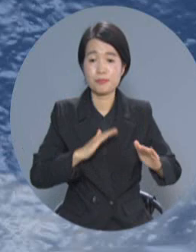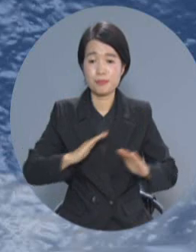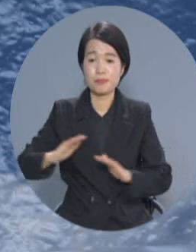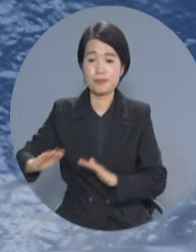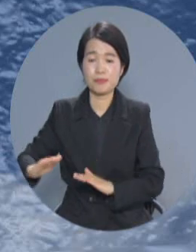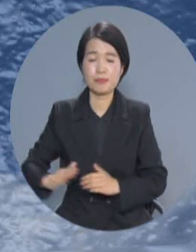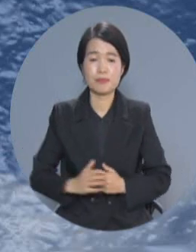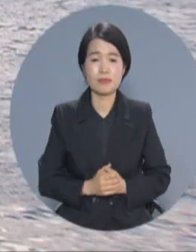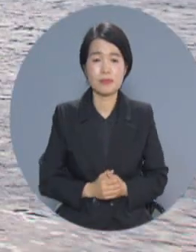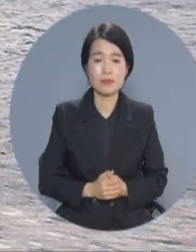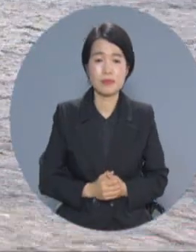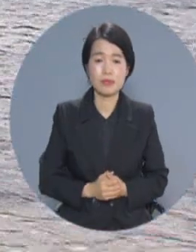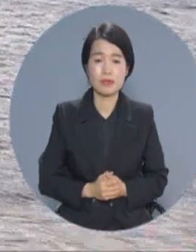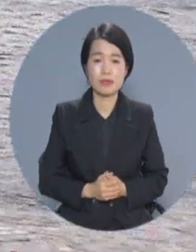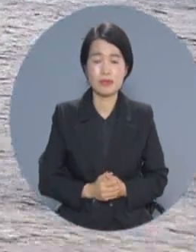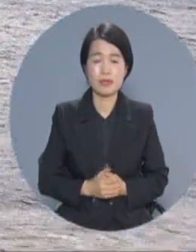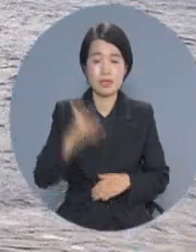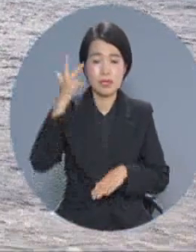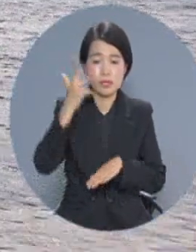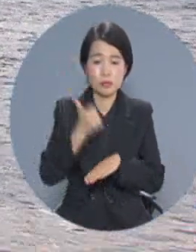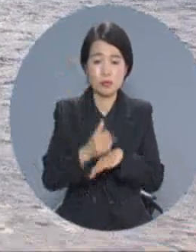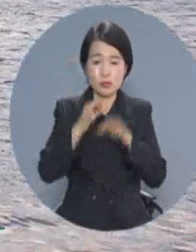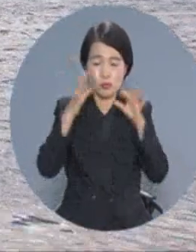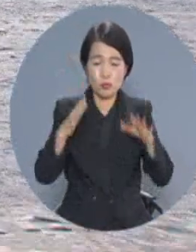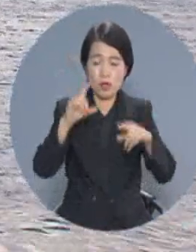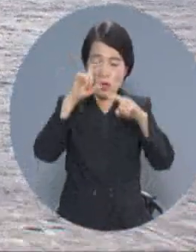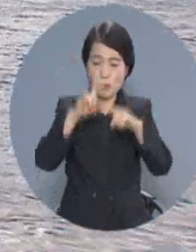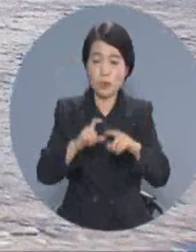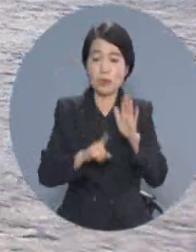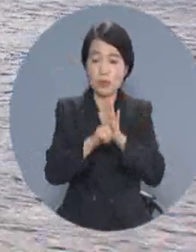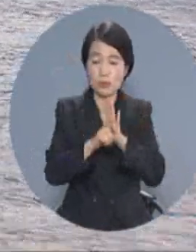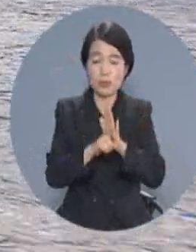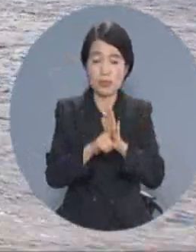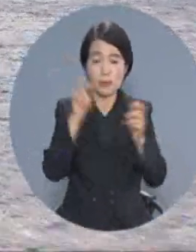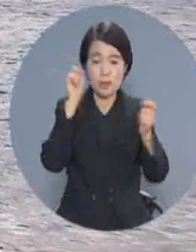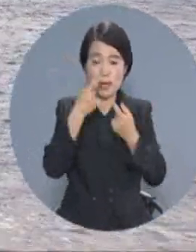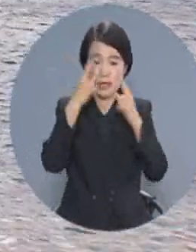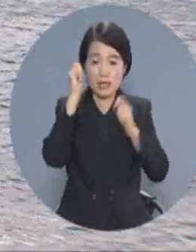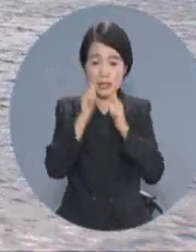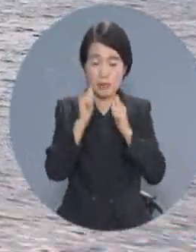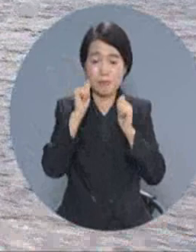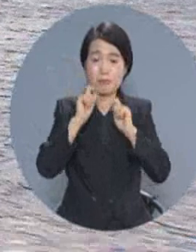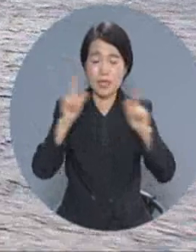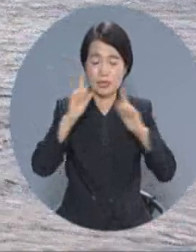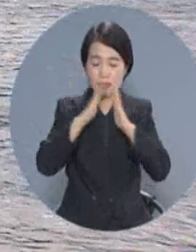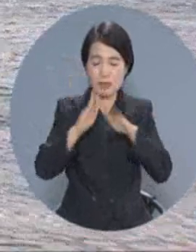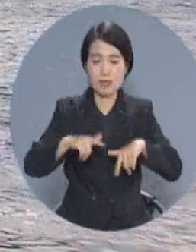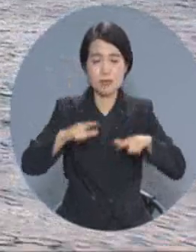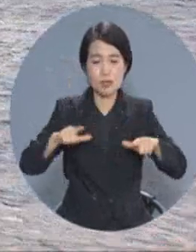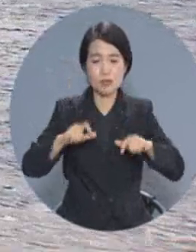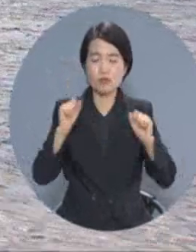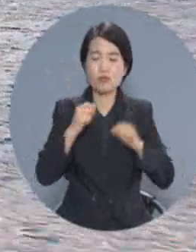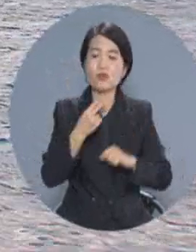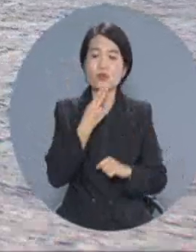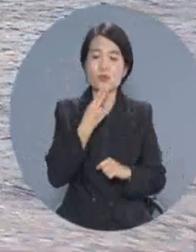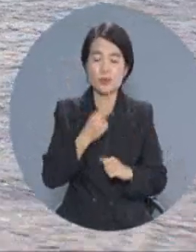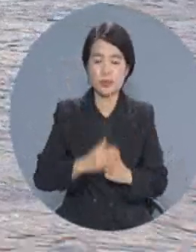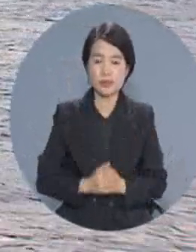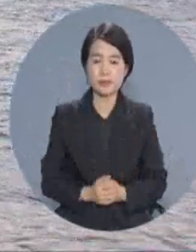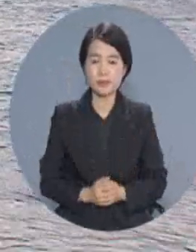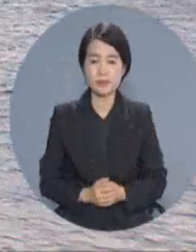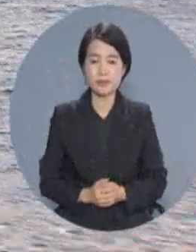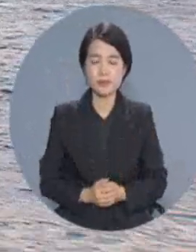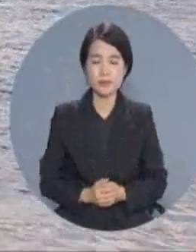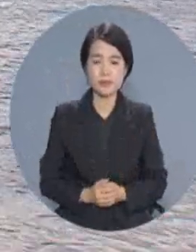잔잔하게 일겠습니다. 이번 주 내내 평년 기온 보이겠고요. 다가오는 수능일에도 전남 지역에 큰 추위는 없겠습니다.